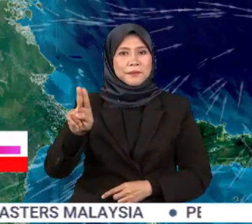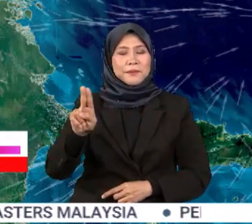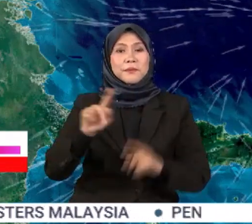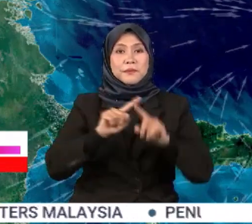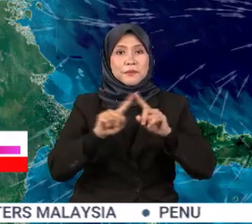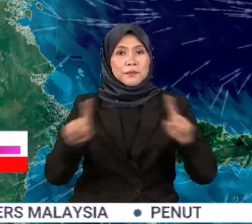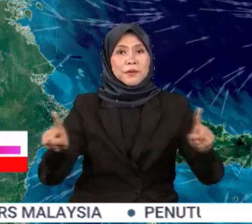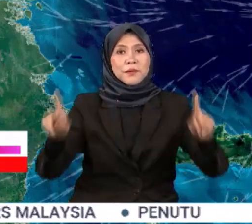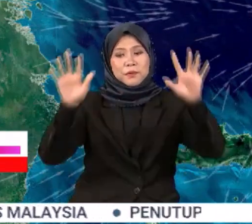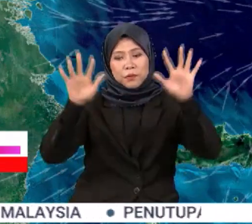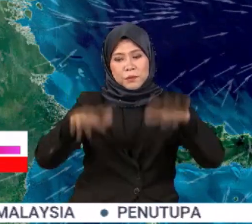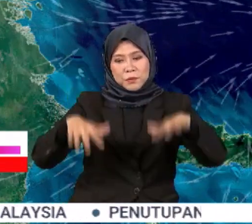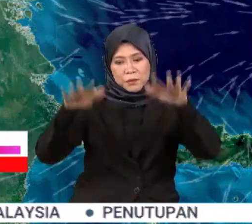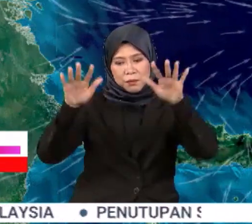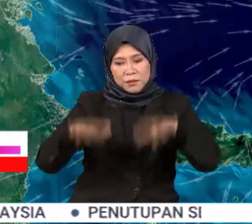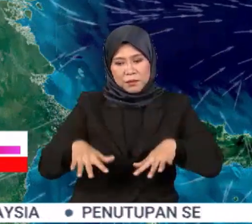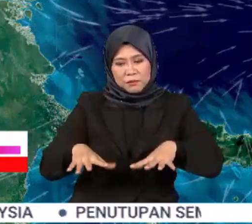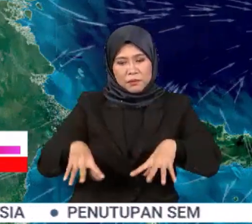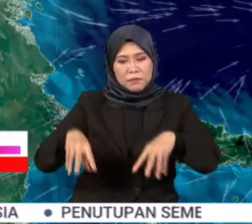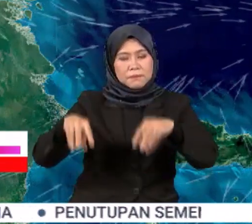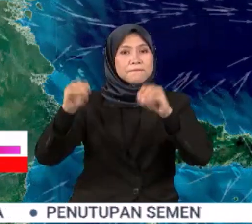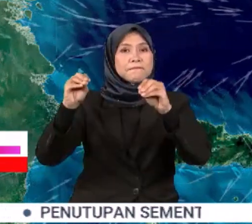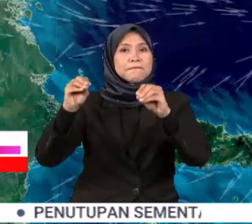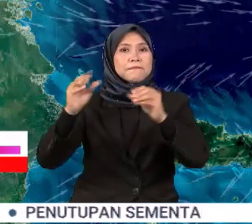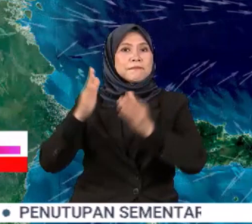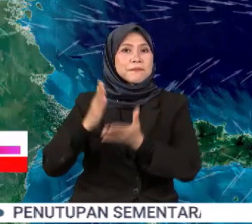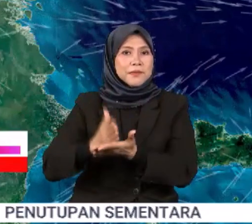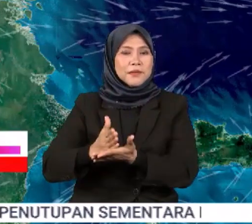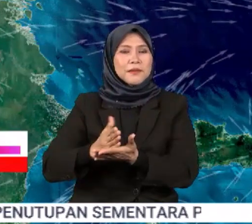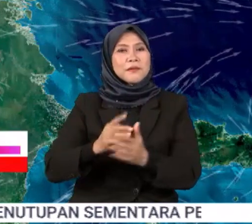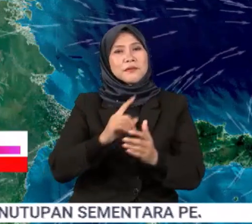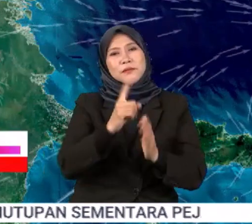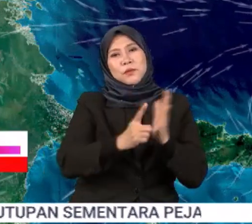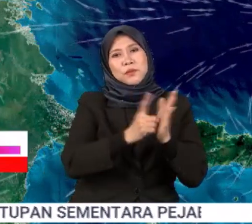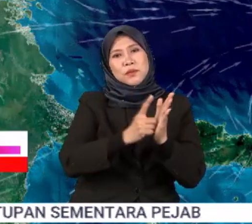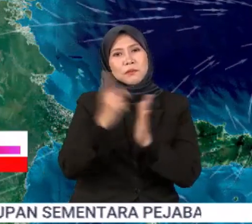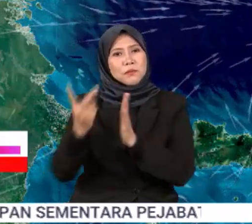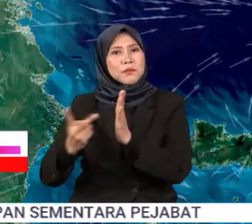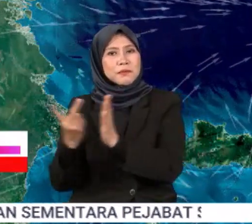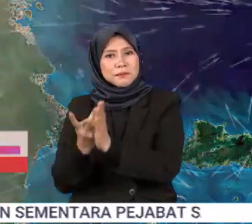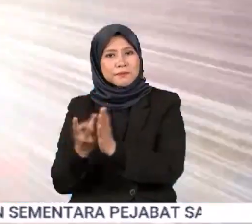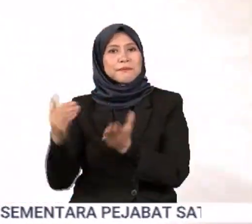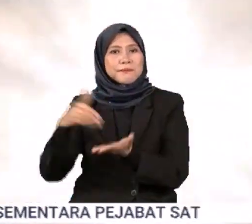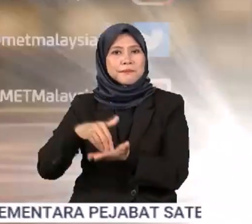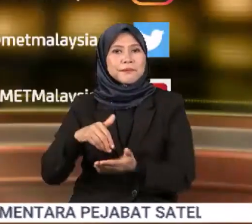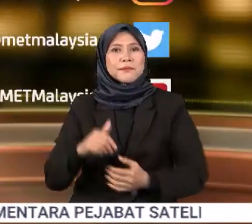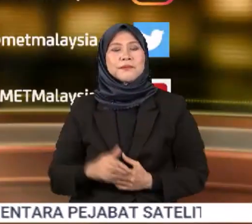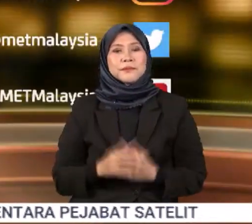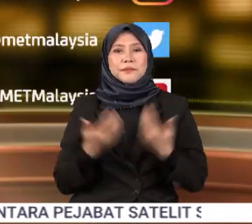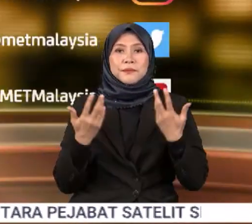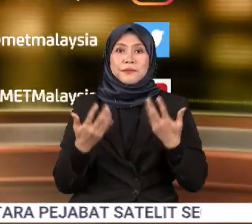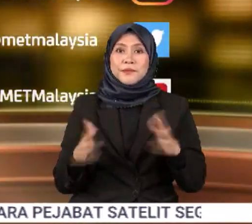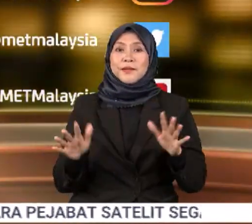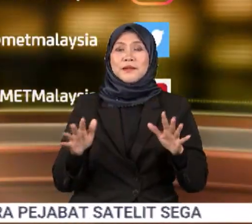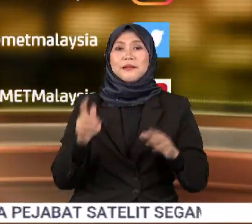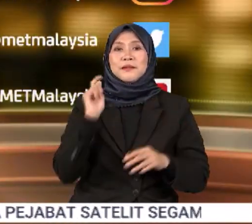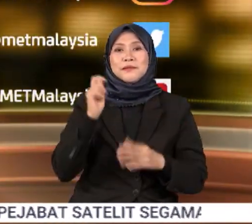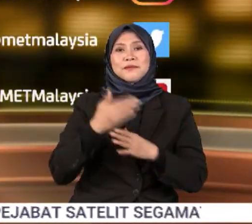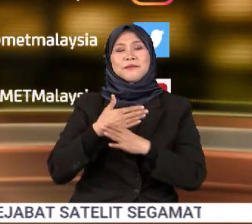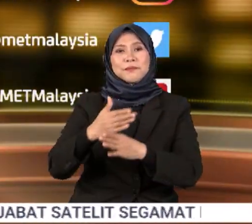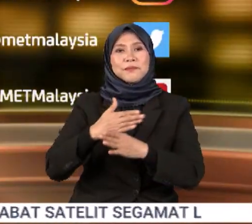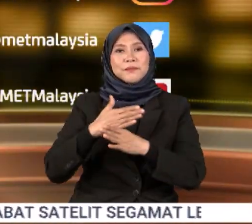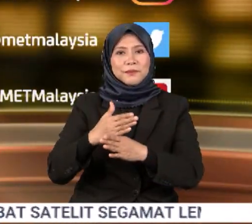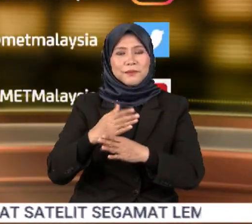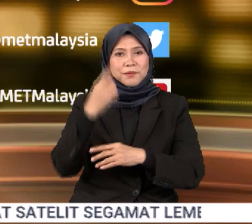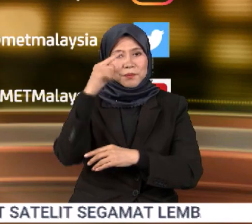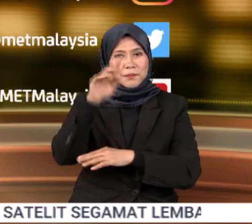ini dijangkakan boleh beransur reda dalam tempoh masa 2 hingga ke 3 jam sahaja lagi. Baiklah, ini sahaja yang dapat saya kongsikan buat